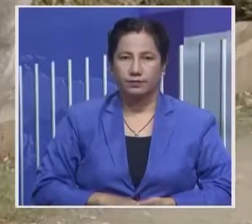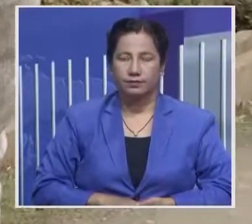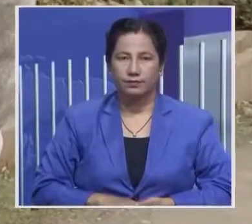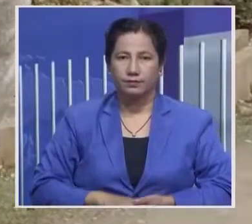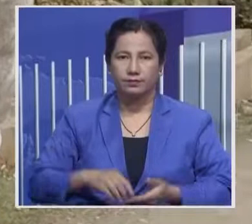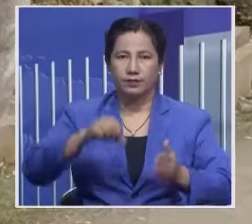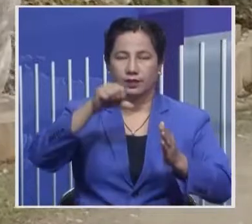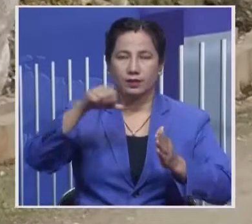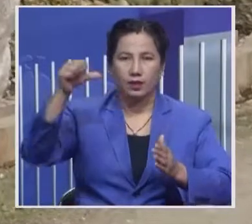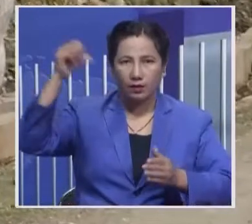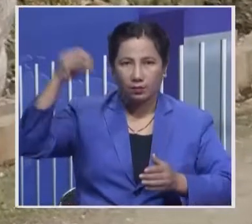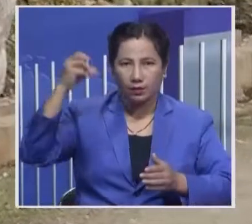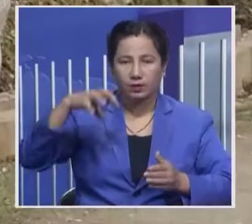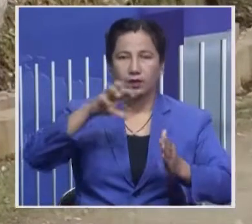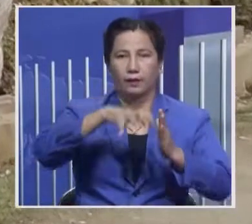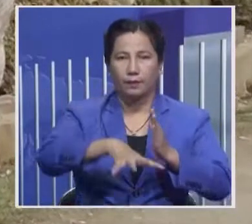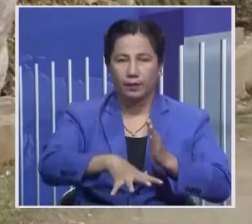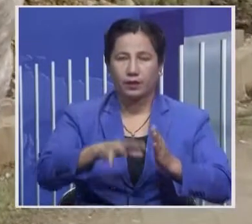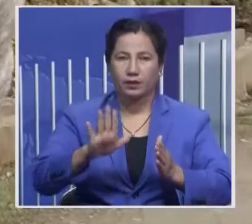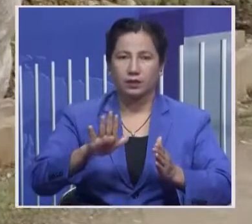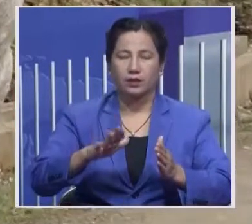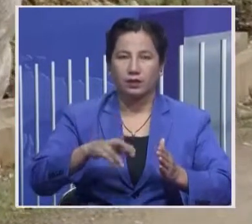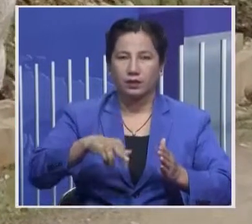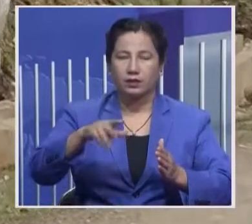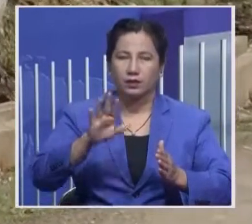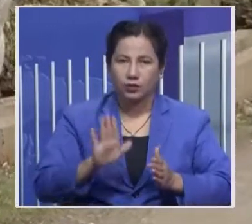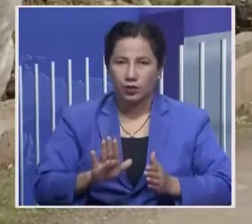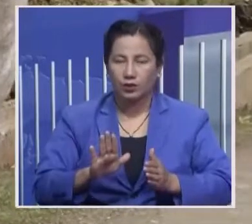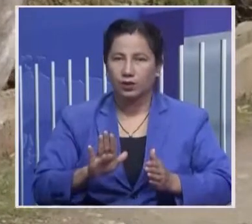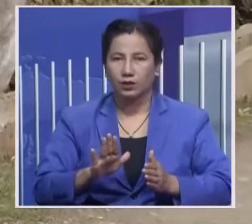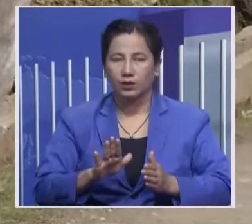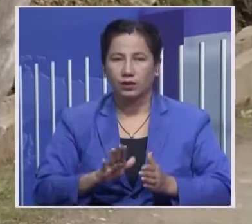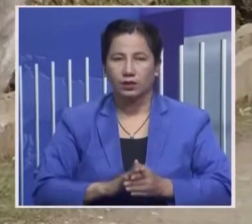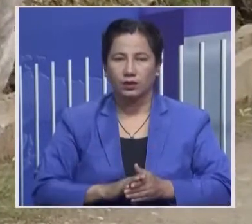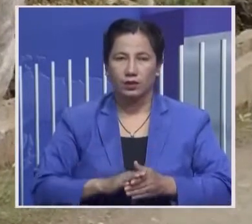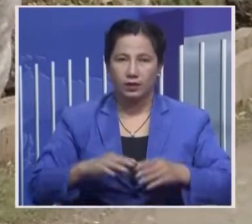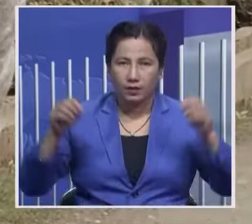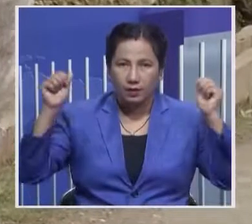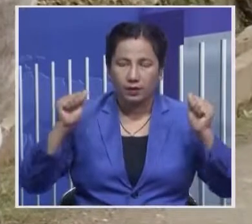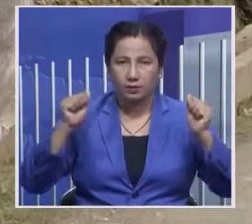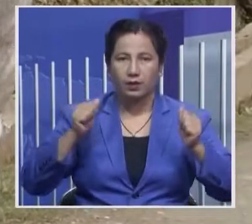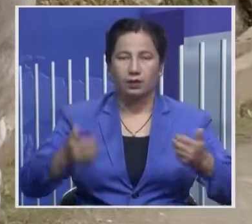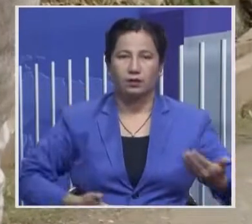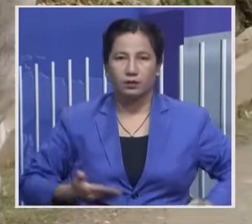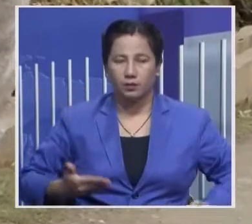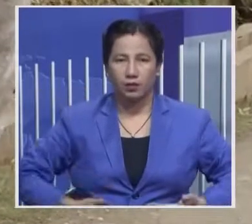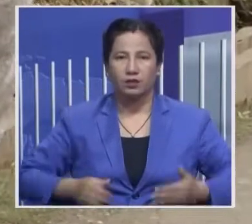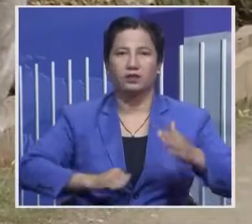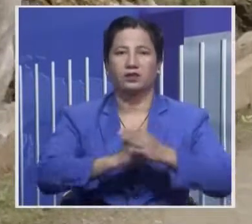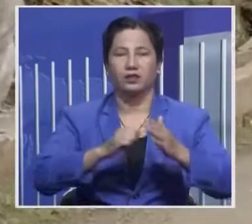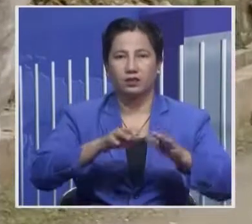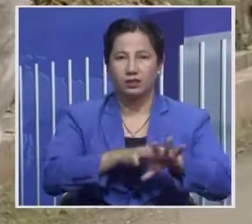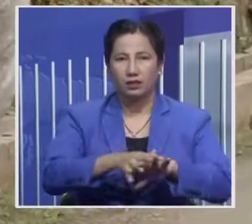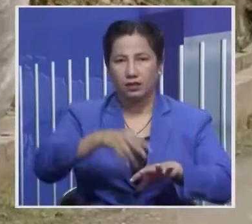पहिरो बर्सातका उहिले पहिरो पर्दैछ, हिट भएर आउनु पर्दैछ, बोझो पिठी भारी बोक भएर बजार पुर्याउनु पर्दैछ, धेरै समस्या